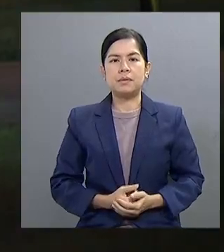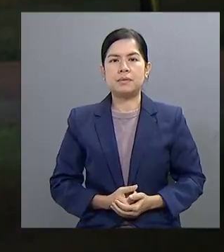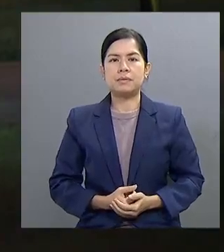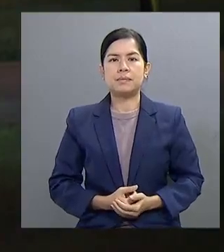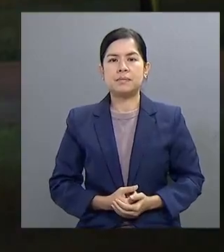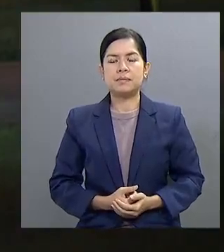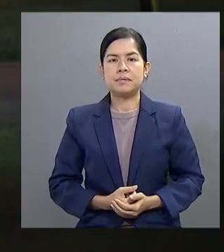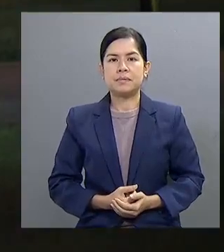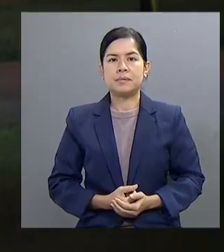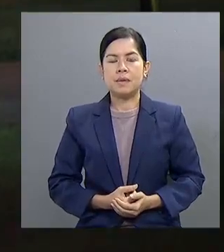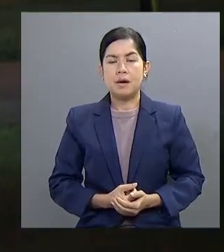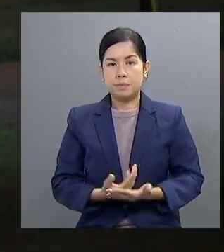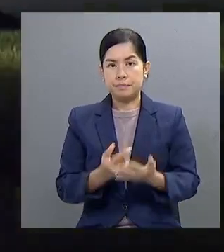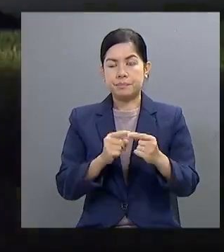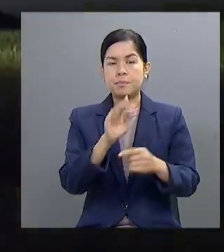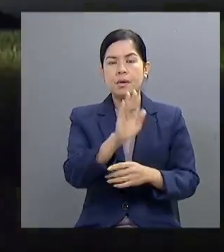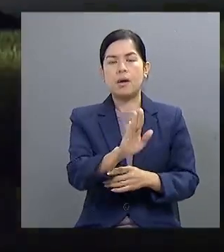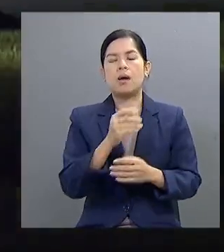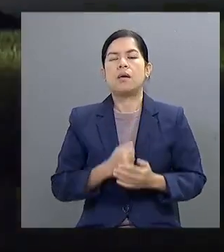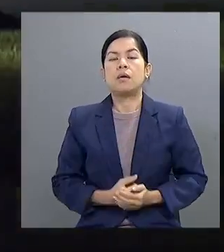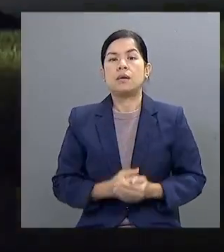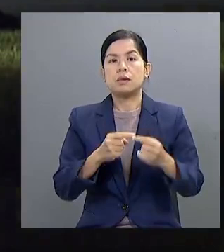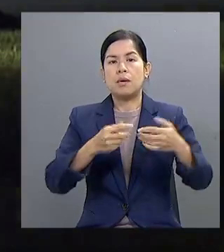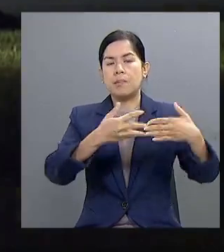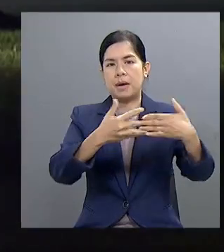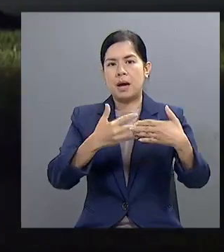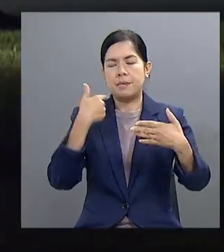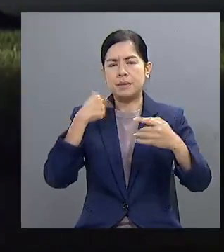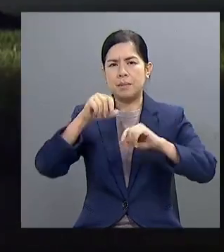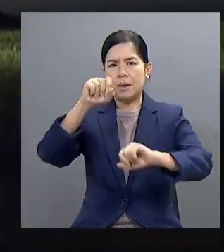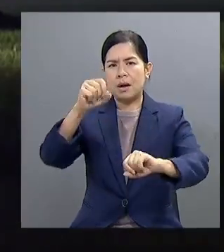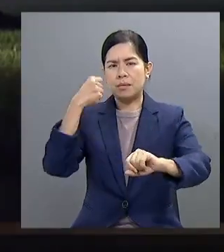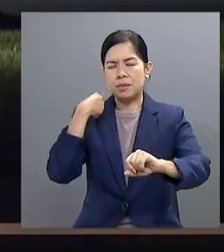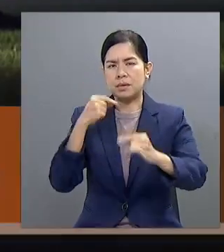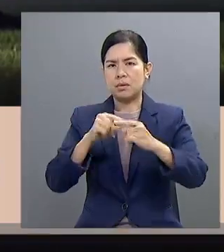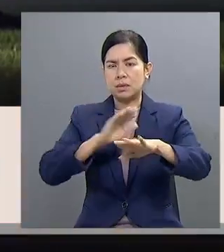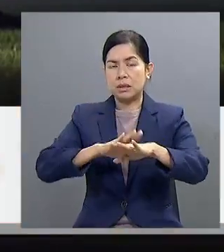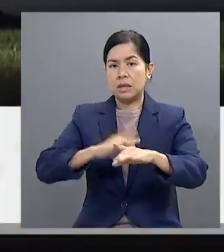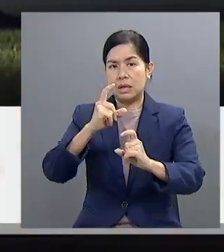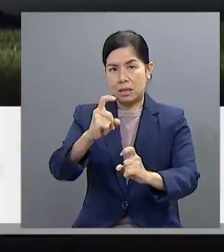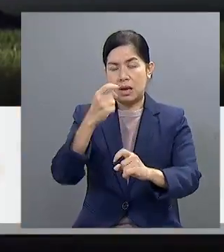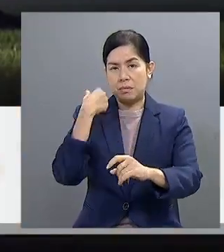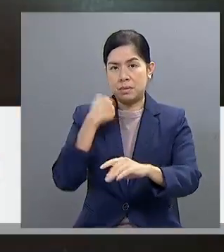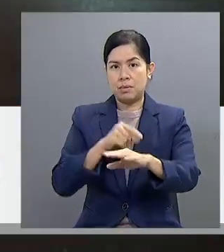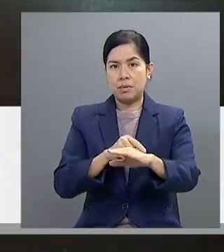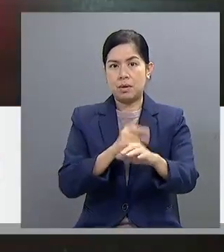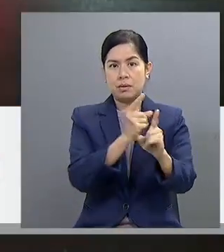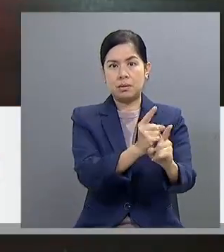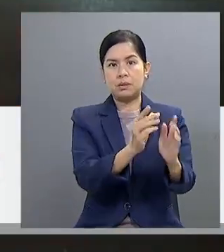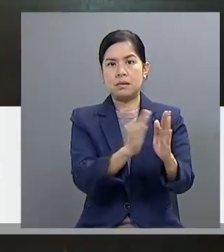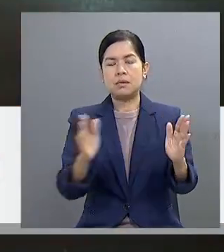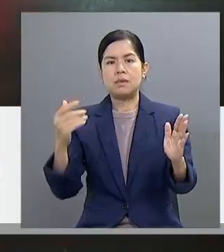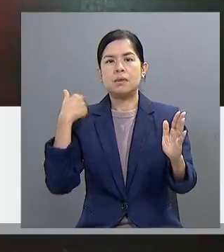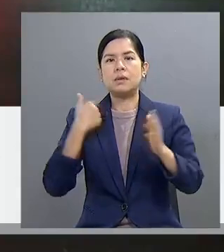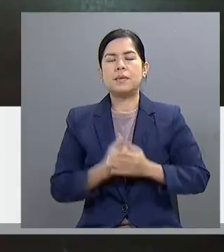ๆท่านๆเมืองแอกคอนรัฐ Ohioโอ้ประกาศภาวะฉุกเฉินตั้งแต่เมื่อวานนี้ตามเวลาท้องถิ่นค่ะออกกฎห้ามออกนอก